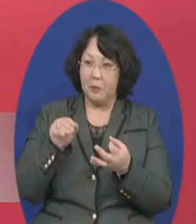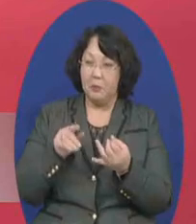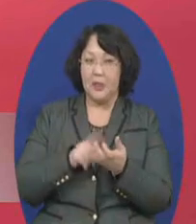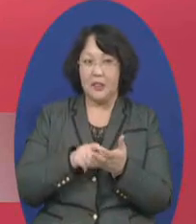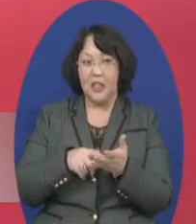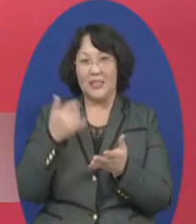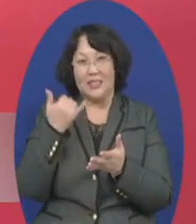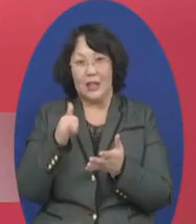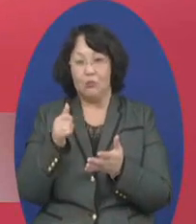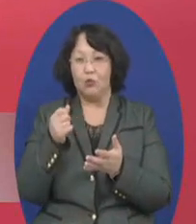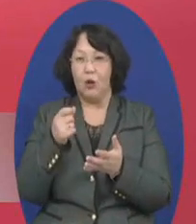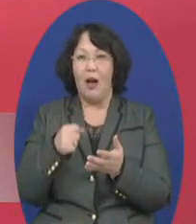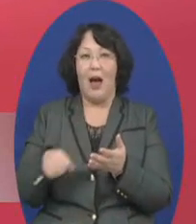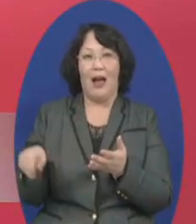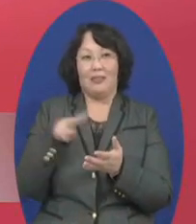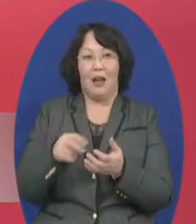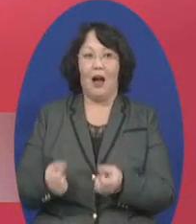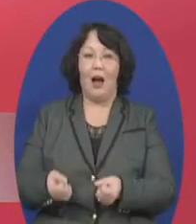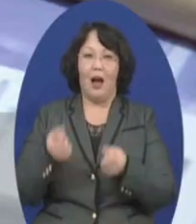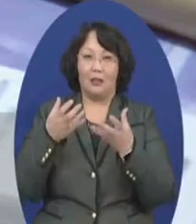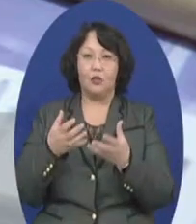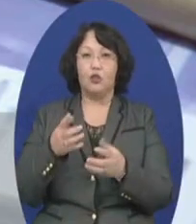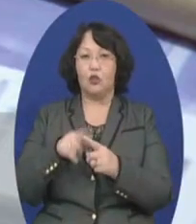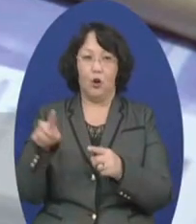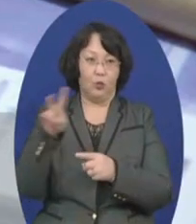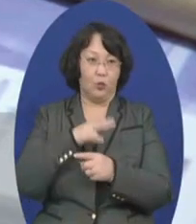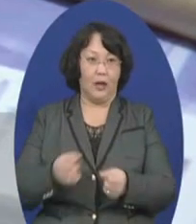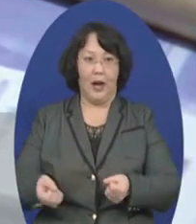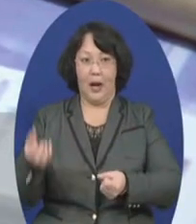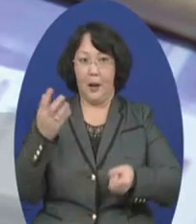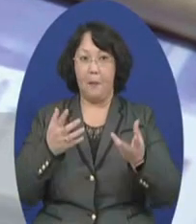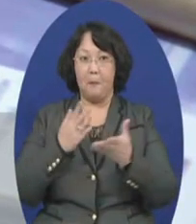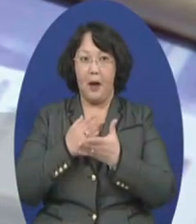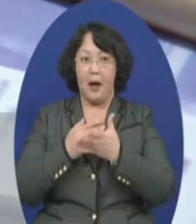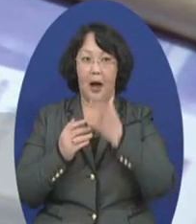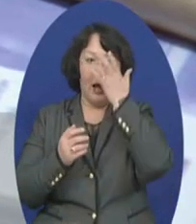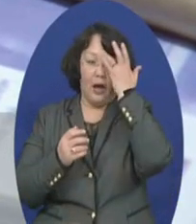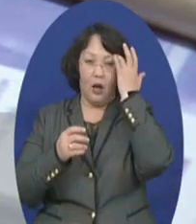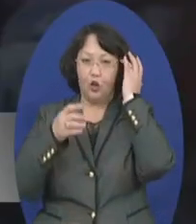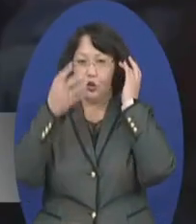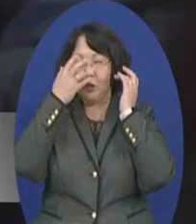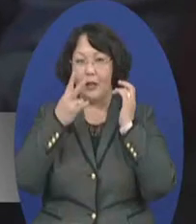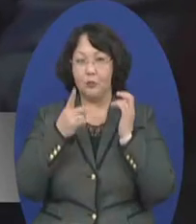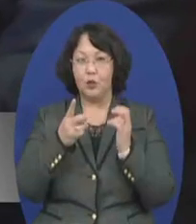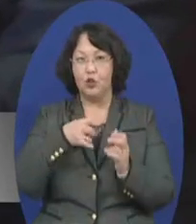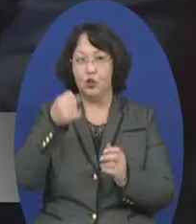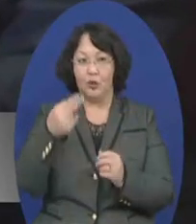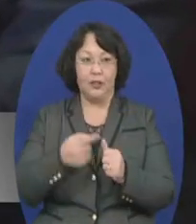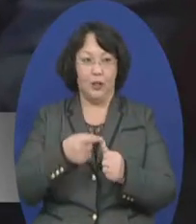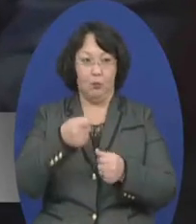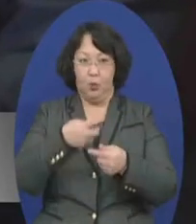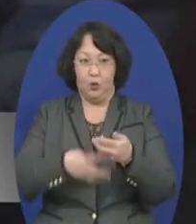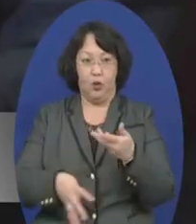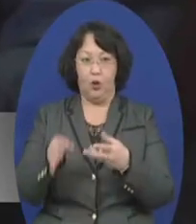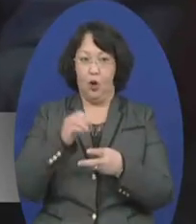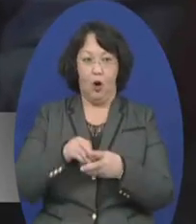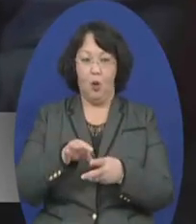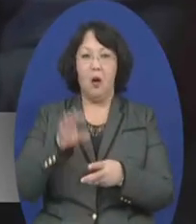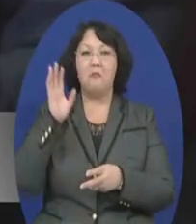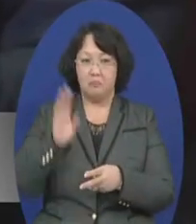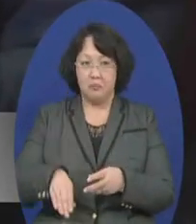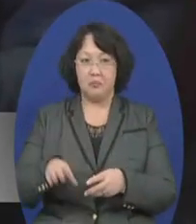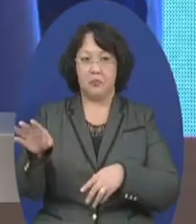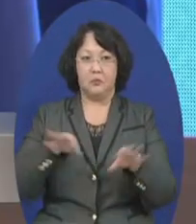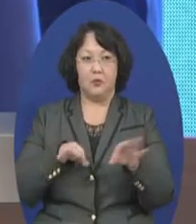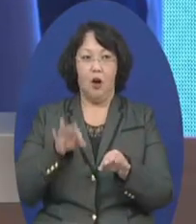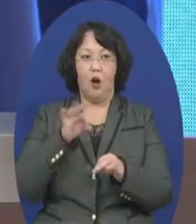шаардлагыг зарим талаар алдсан нийтлэг дутагдал орон нутагт гарах болж. Тухайлбал төрийн албаны нөөцөд бүртгэлгүй хүн томилох, орон тоог